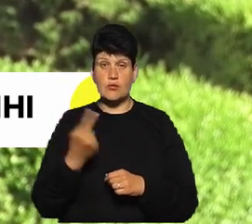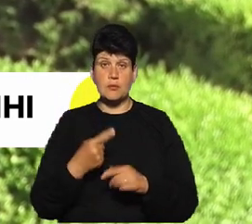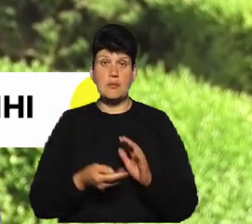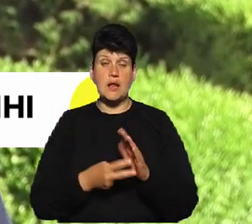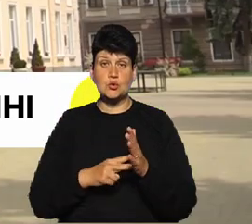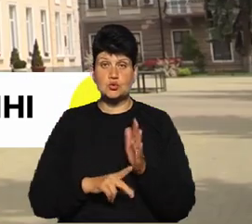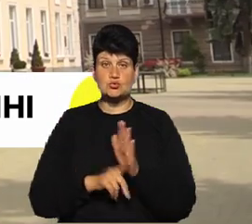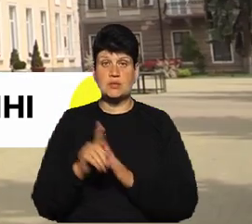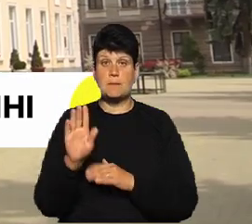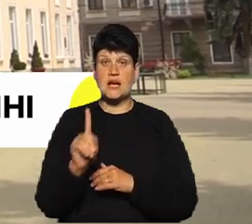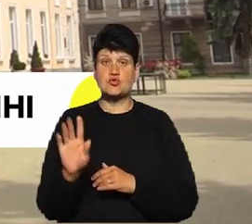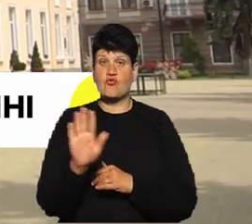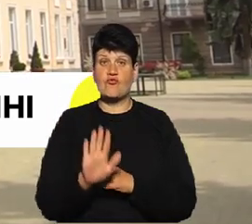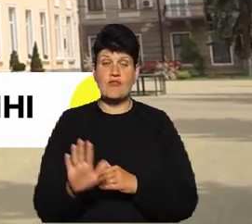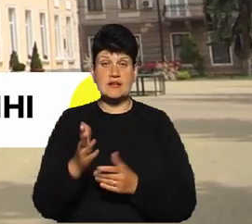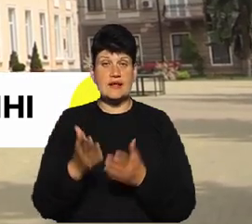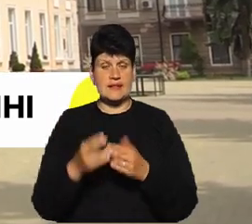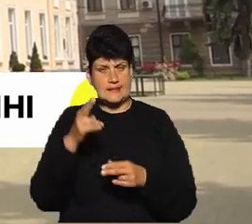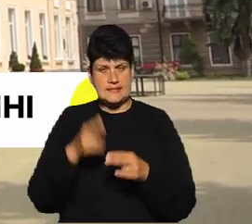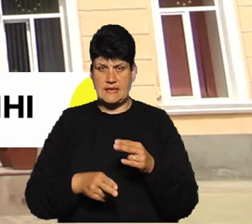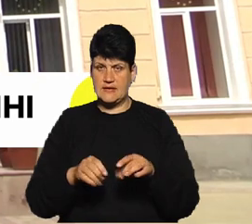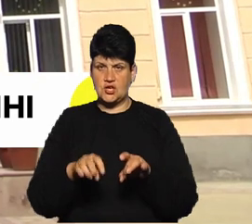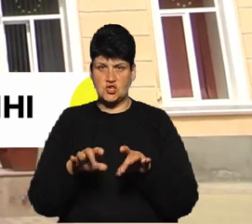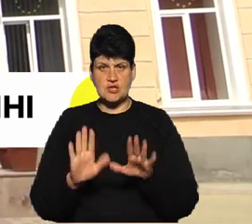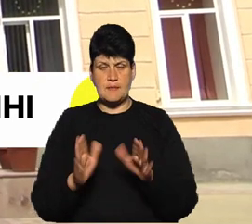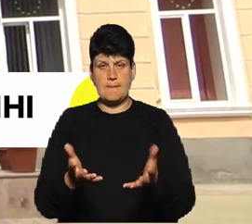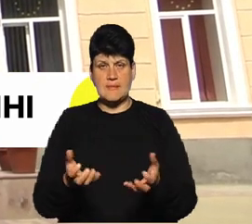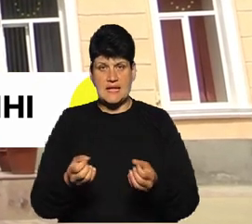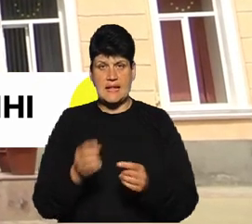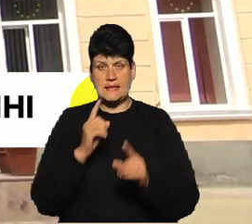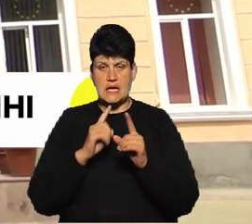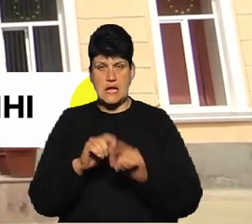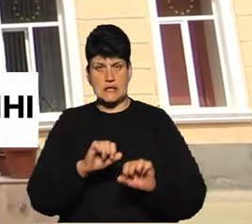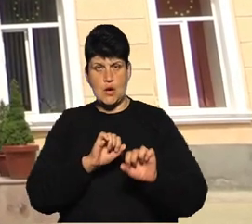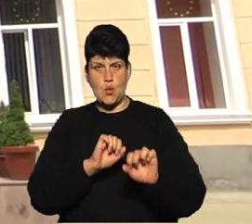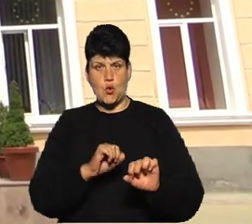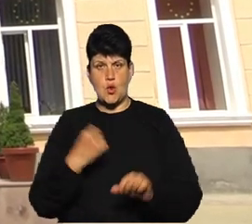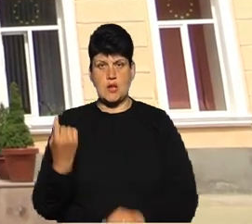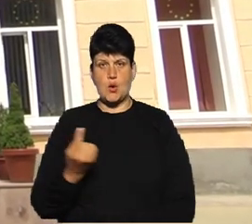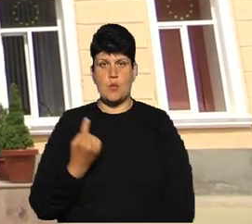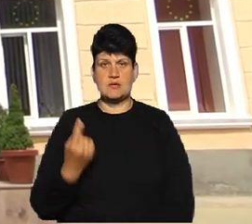1 вересня. Проте остаточне рішення має прийняти Рада оборони області.